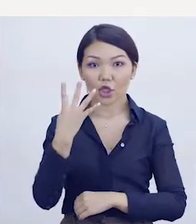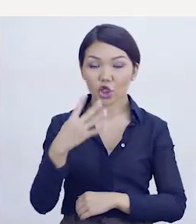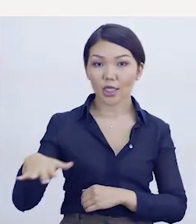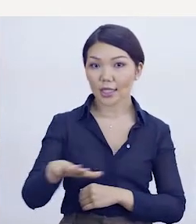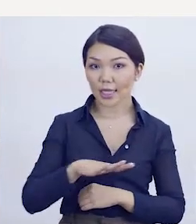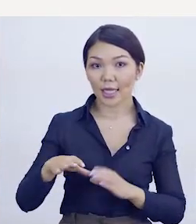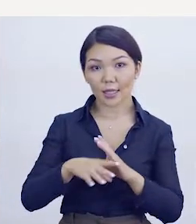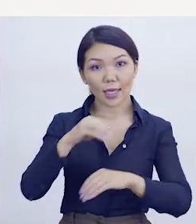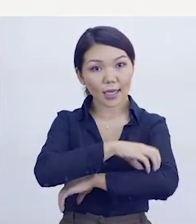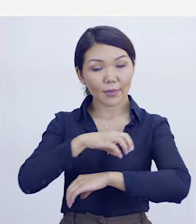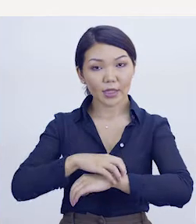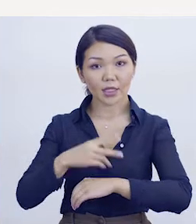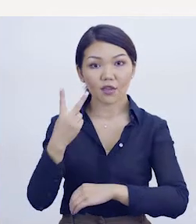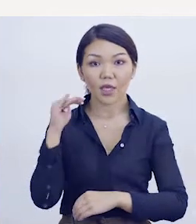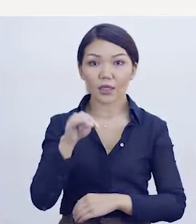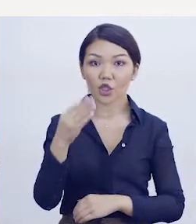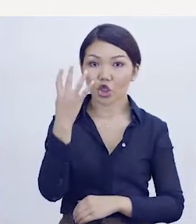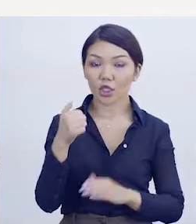54 территориальные избирательные комиссии,